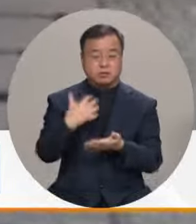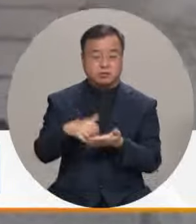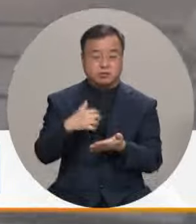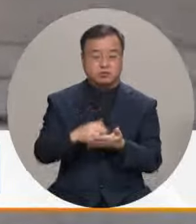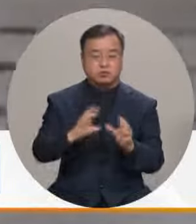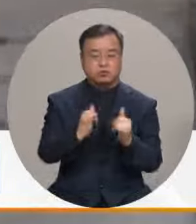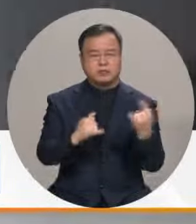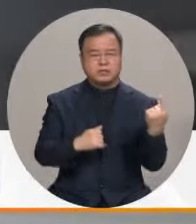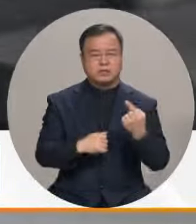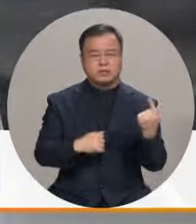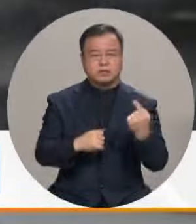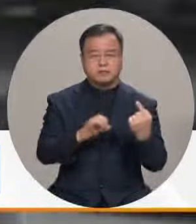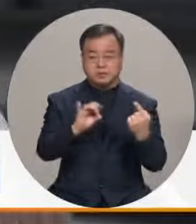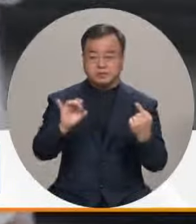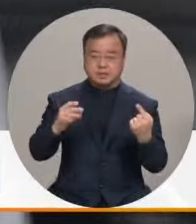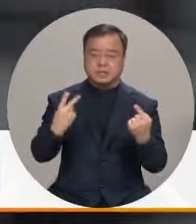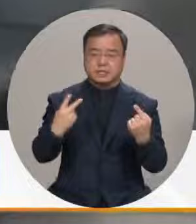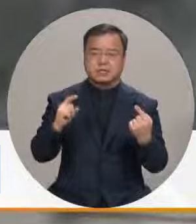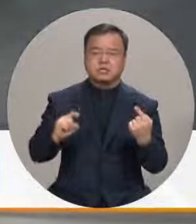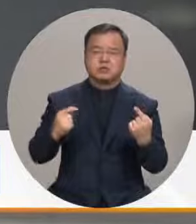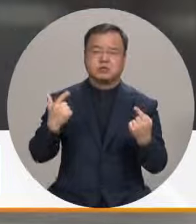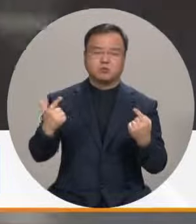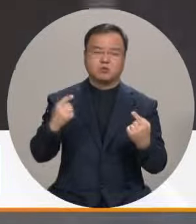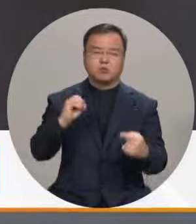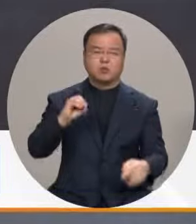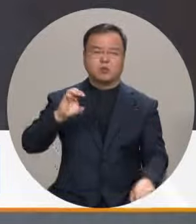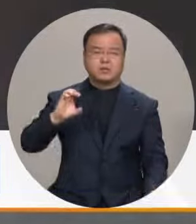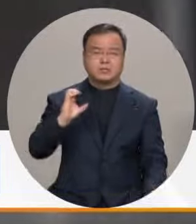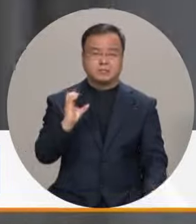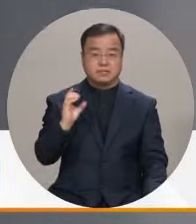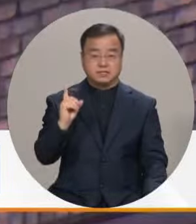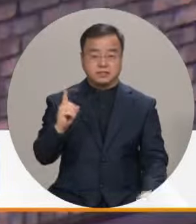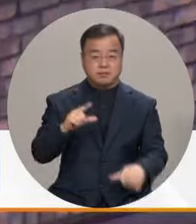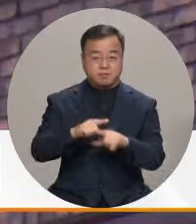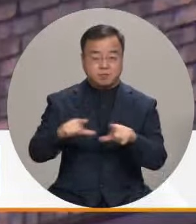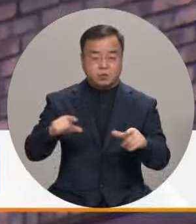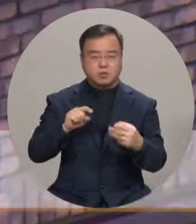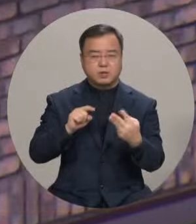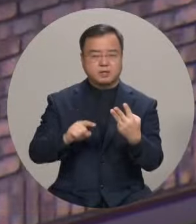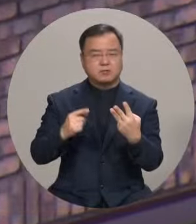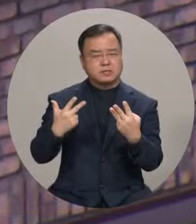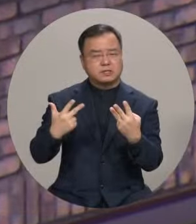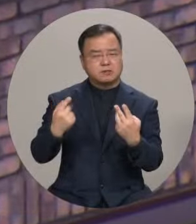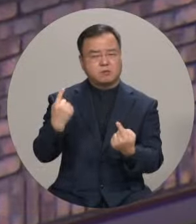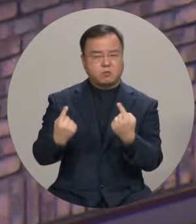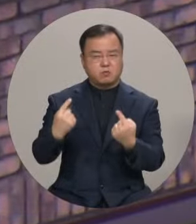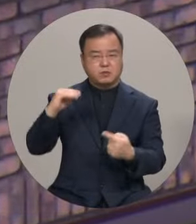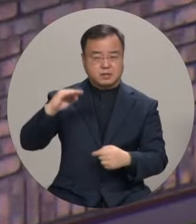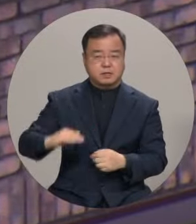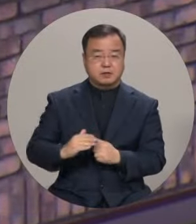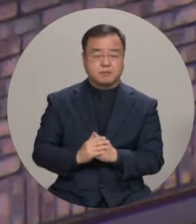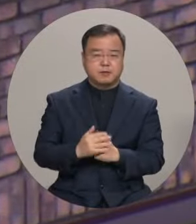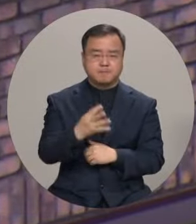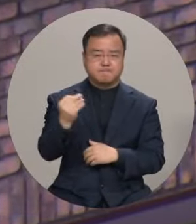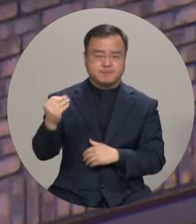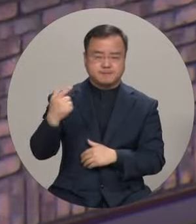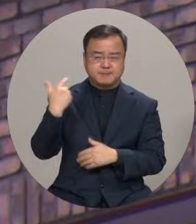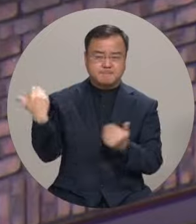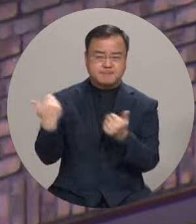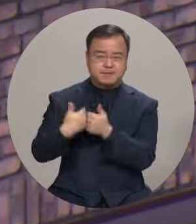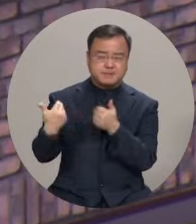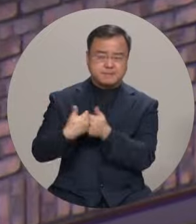2.6명 OECD 평균인 37명에 훨씬 못미칩니다 일부의 저항 때문에 후퇴하지 않겠다면서